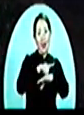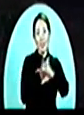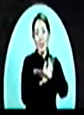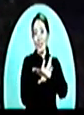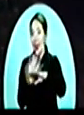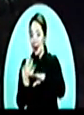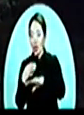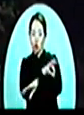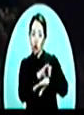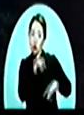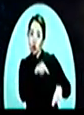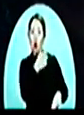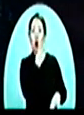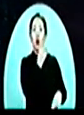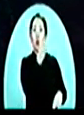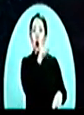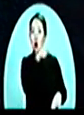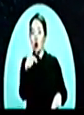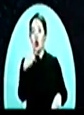газар тариалан төслийг